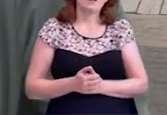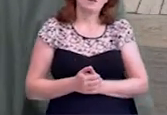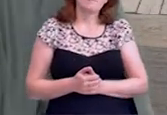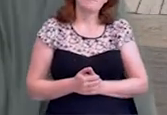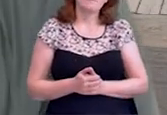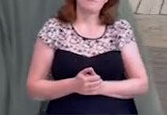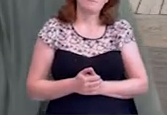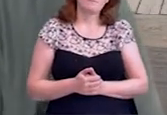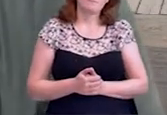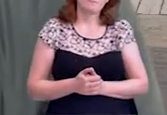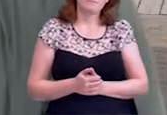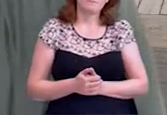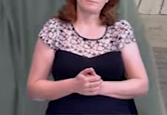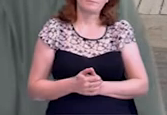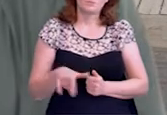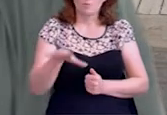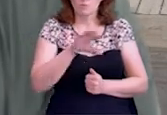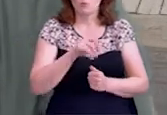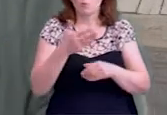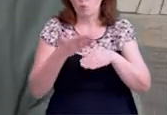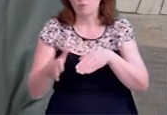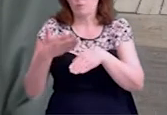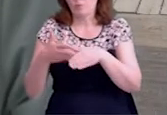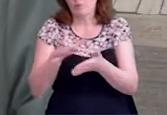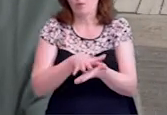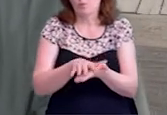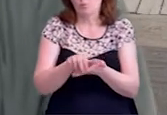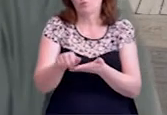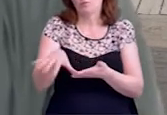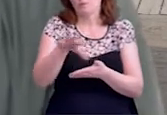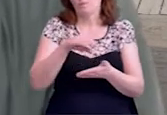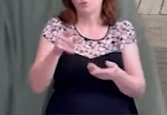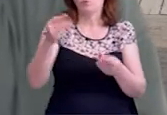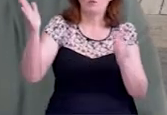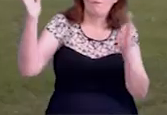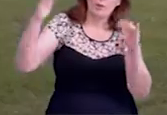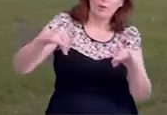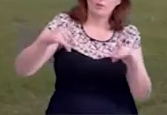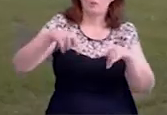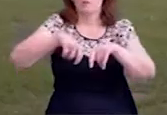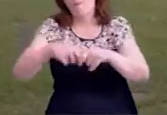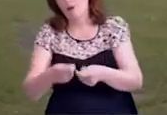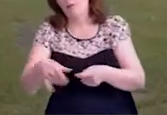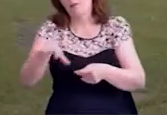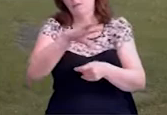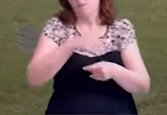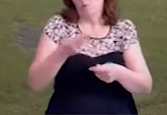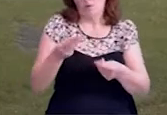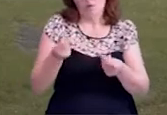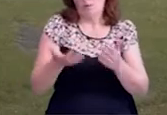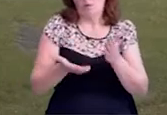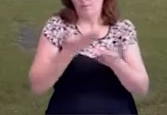за одним робить свою, так сказати, дію. Десь обвалилось. Заповідник є в обласній